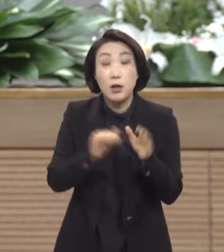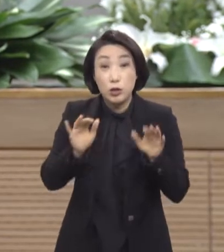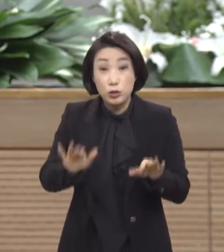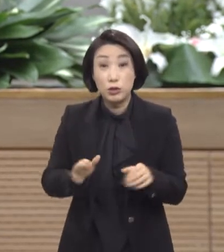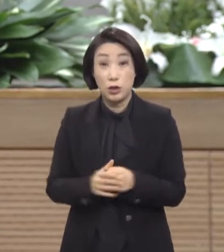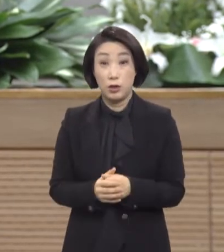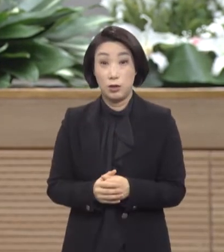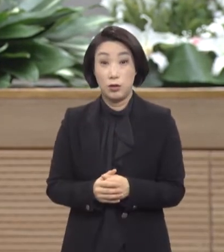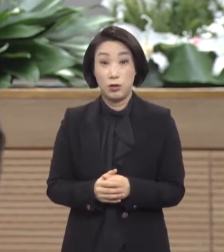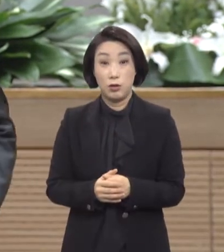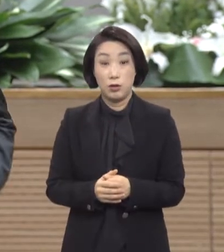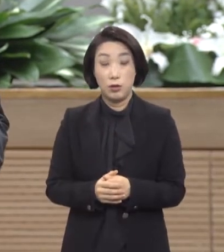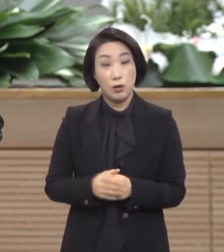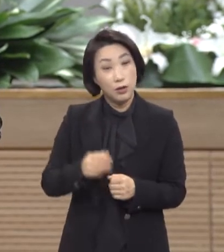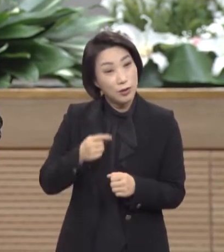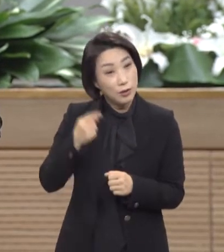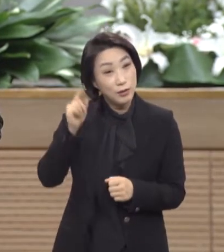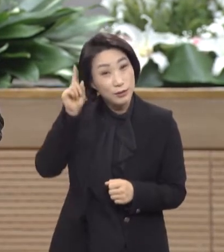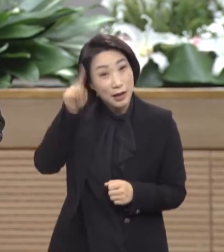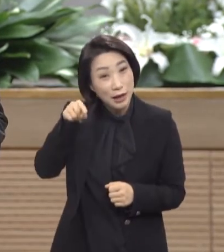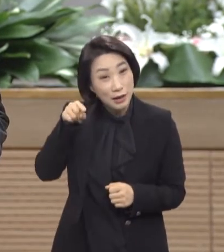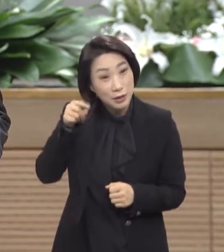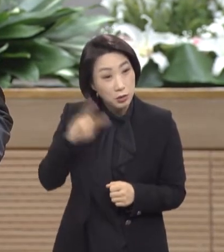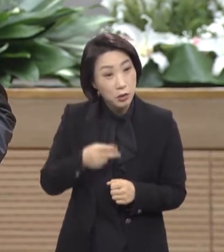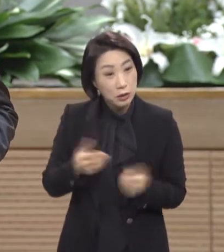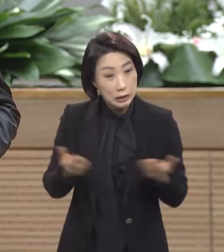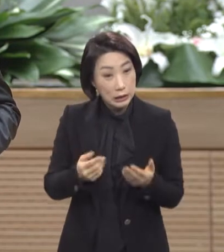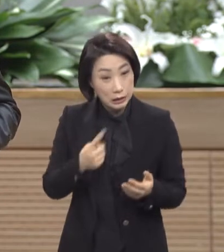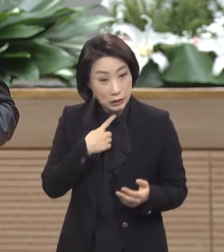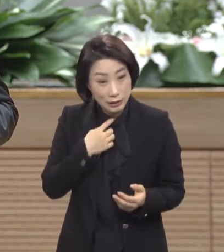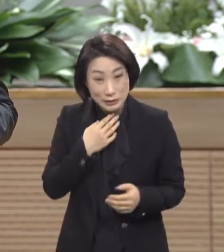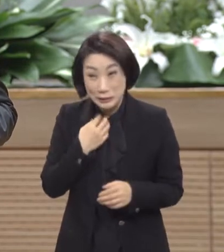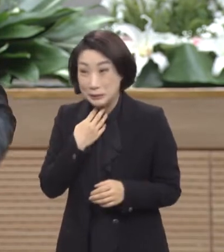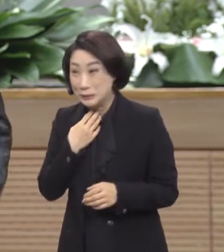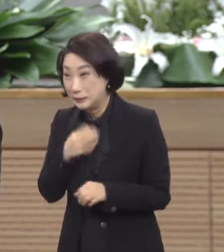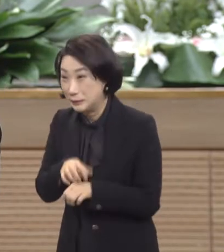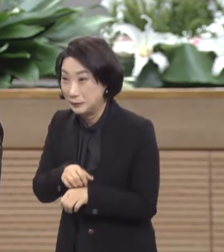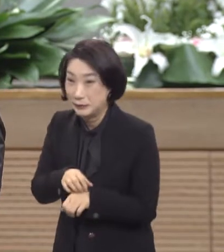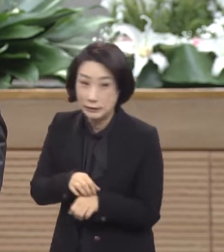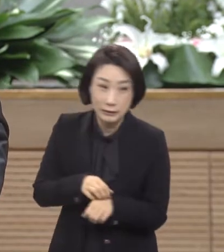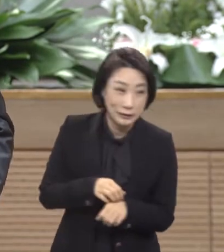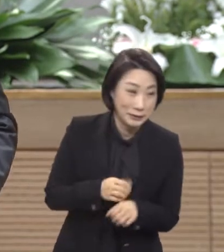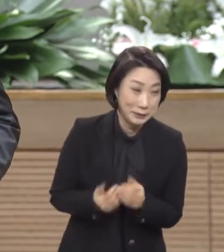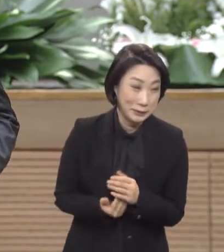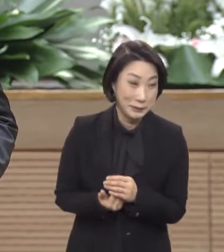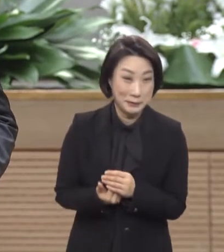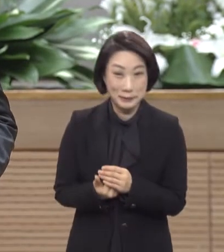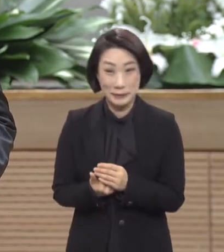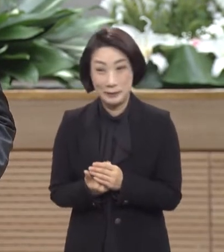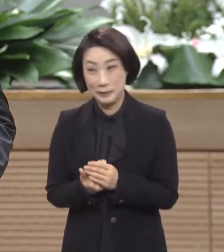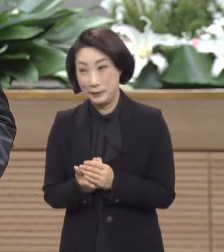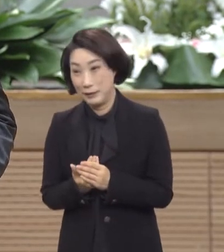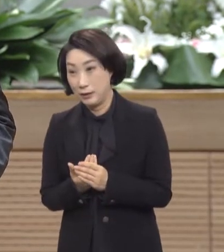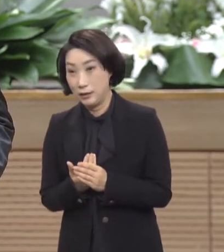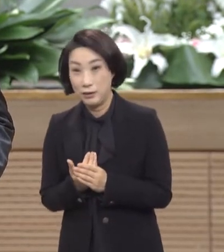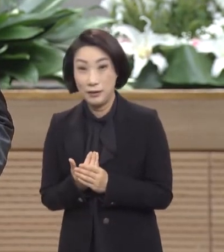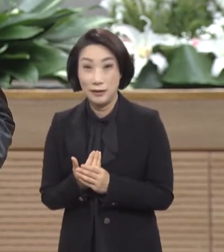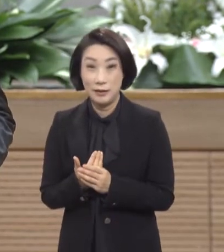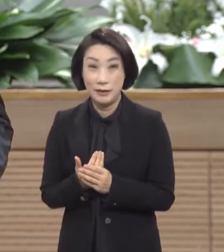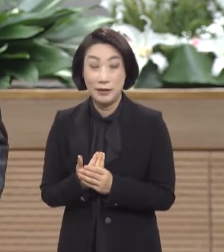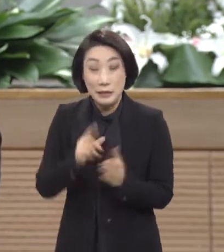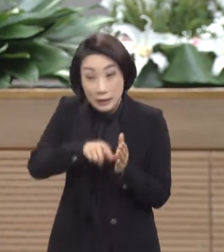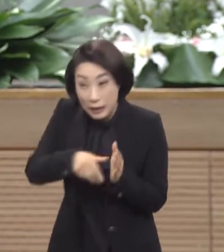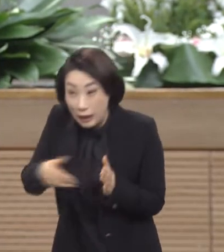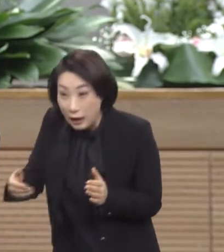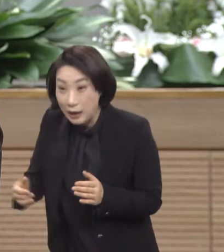근데 내일 또 그런 일을 하고 싶은 생각이 조금 올라와. 조금 더